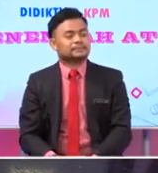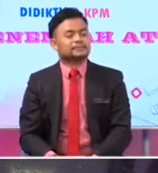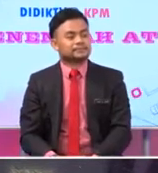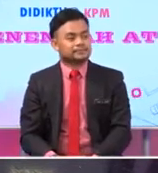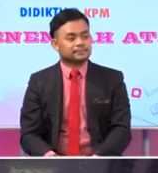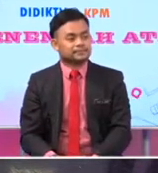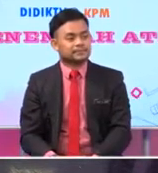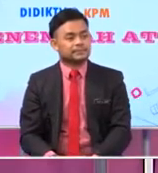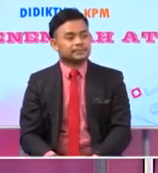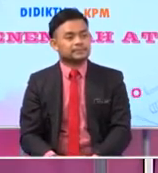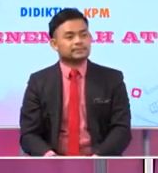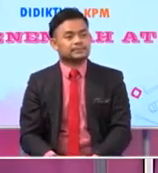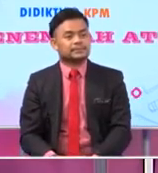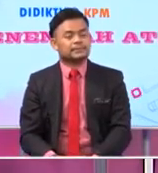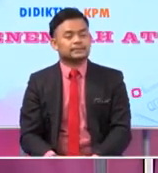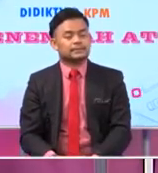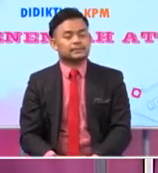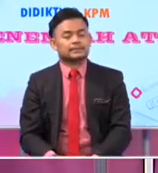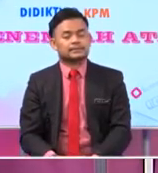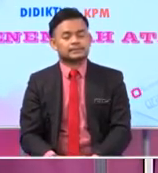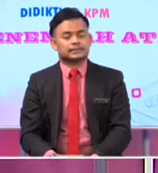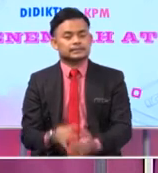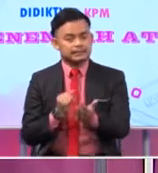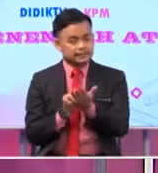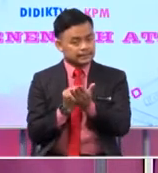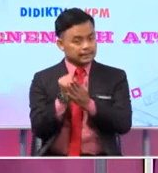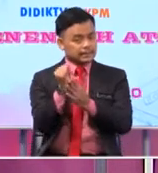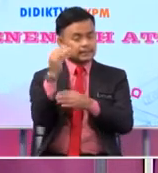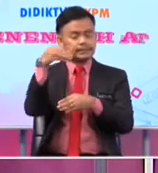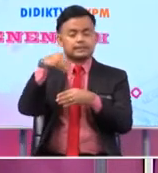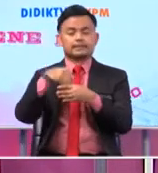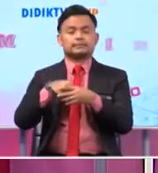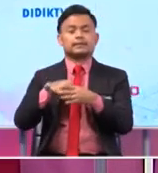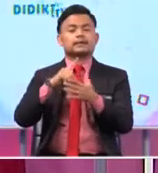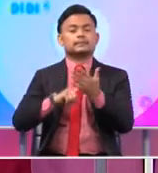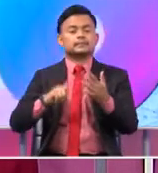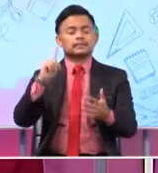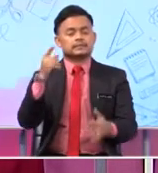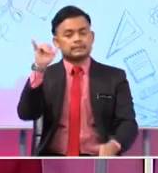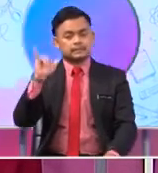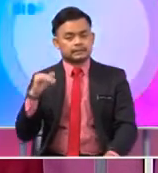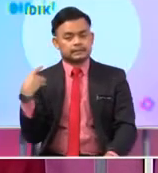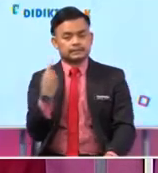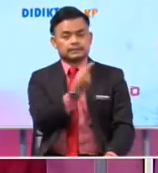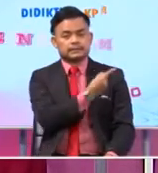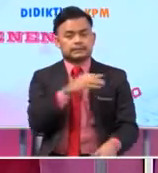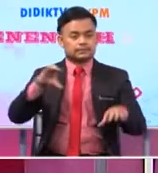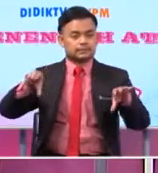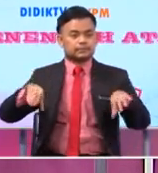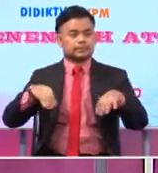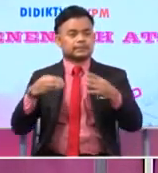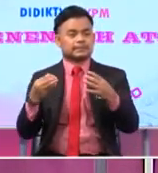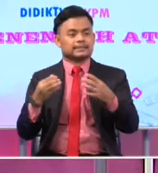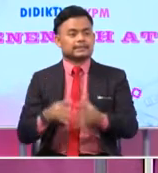salah satu jawabannya adalah ikhlas dan jujur dalam tindakan Oke sebab mirada dapat Jawa dengan betul